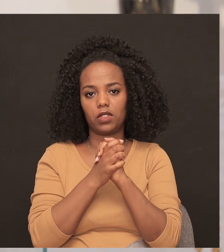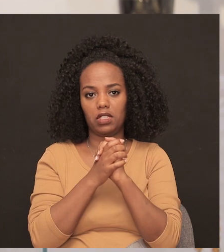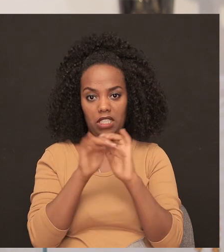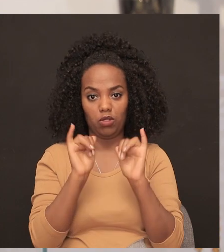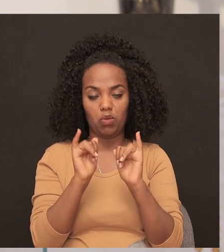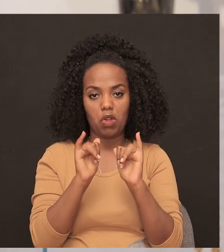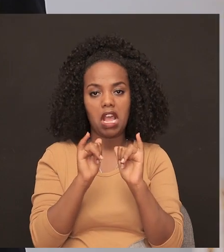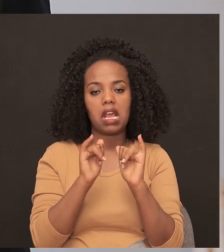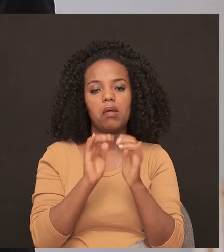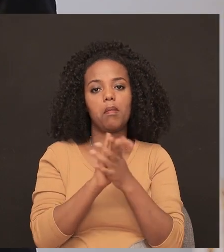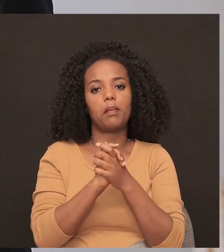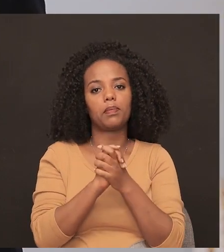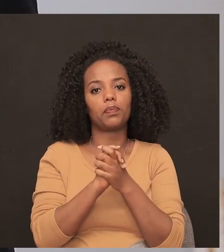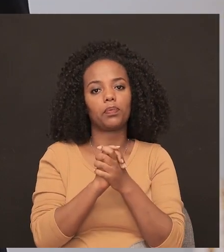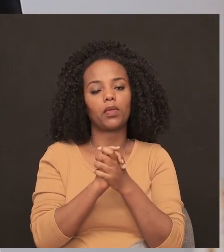እዚሁ